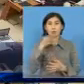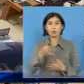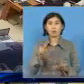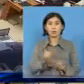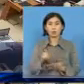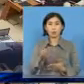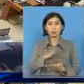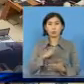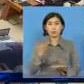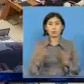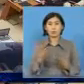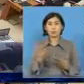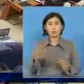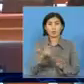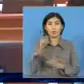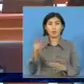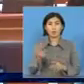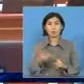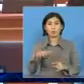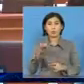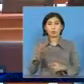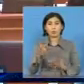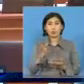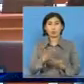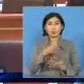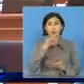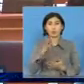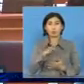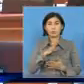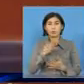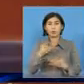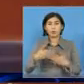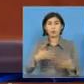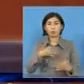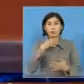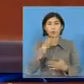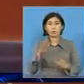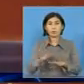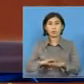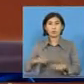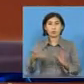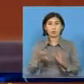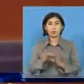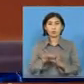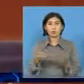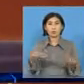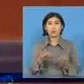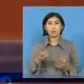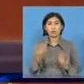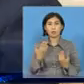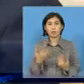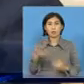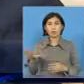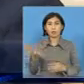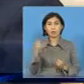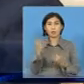шарт. Егер әнші туындыны фонограммаға сүйеніп айтатын болса, онысын алдын-ала ескертіп, халықты құлағдар етуі қажет.